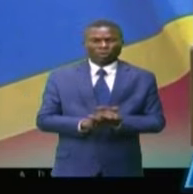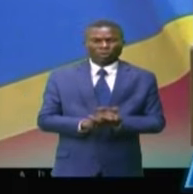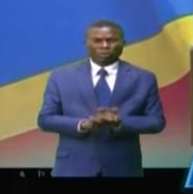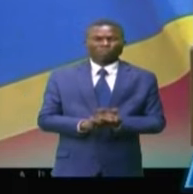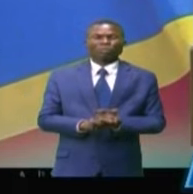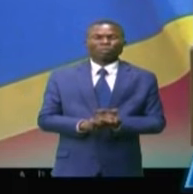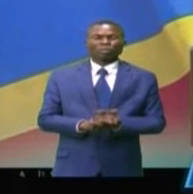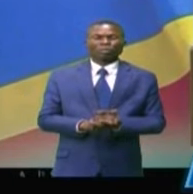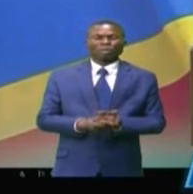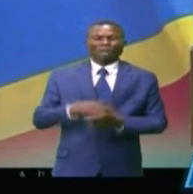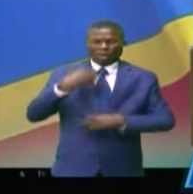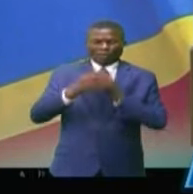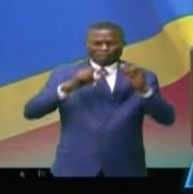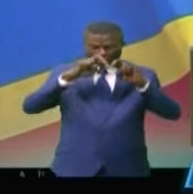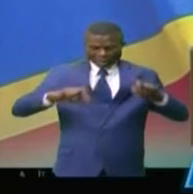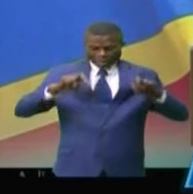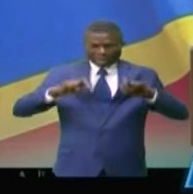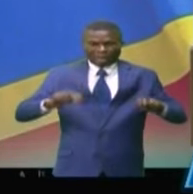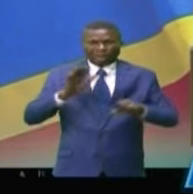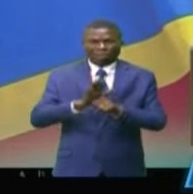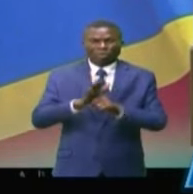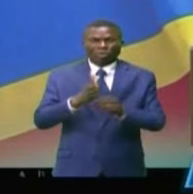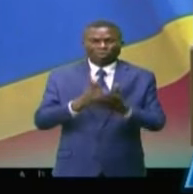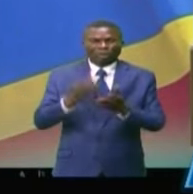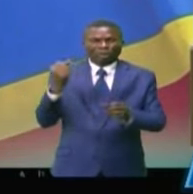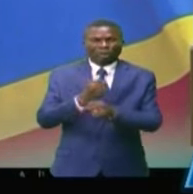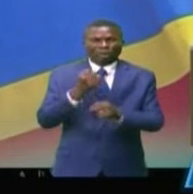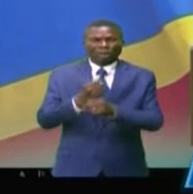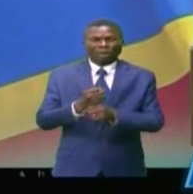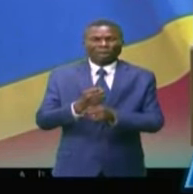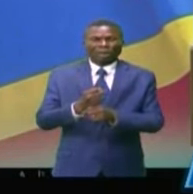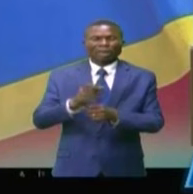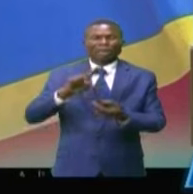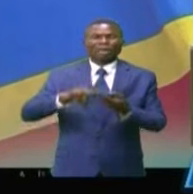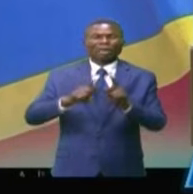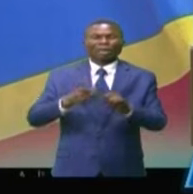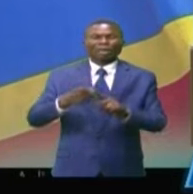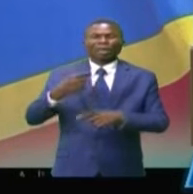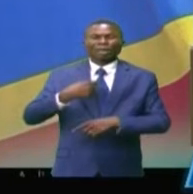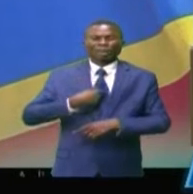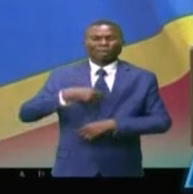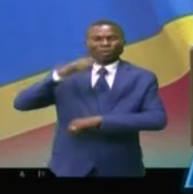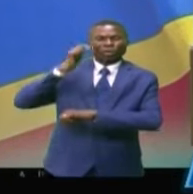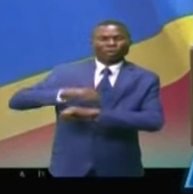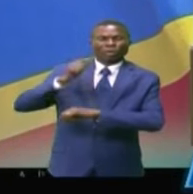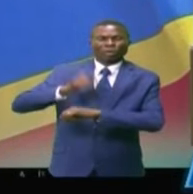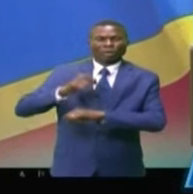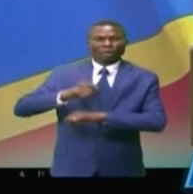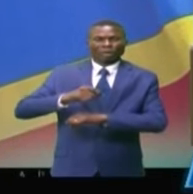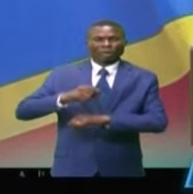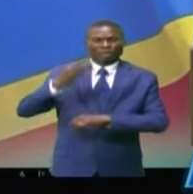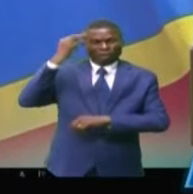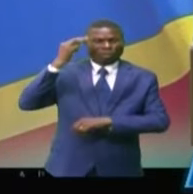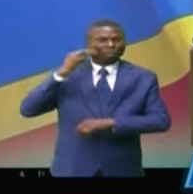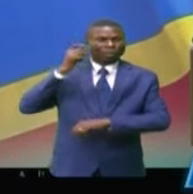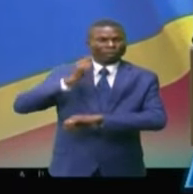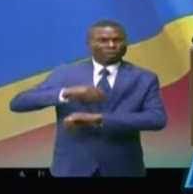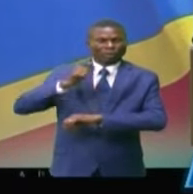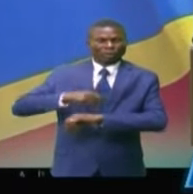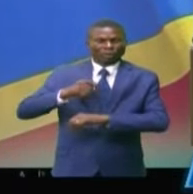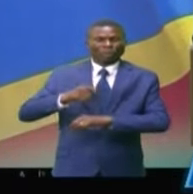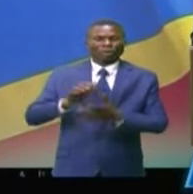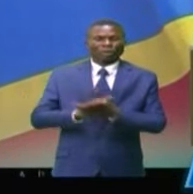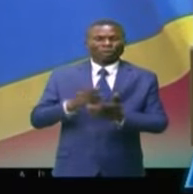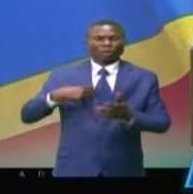l'ouverture pour amener les enquêtes, mais aussi j'ai travaillé avec ma collègue de la justice, la Mineta à la justice.